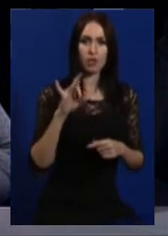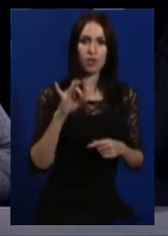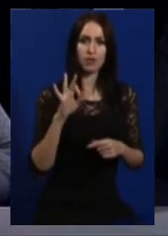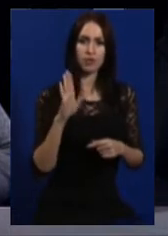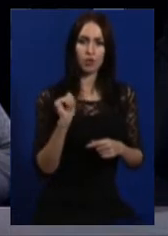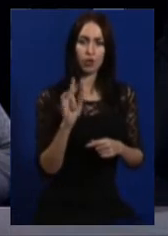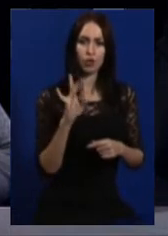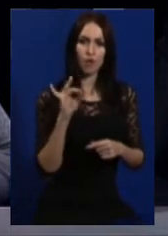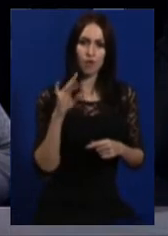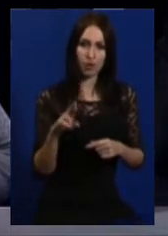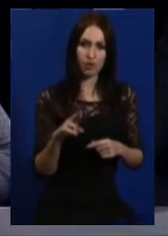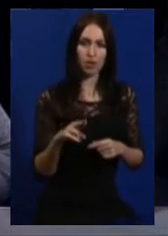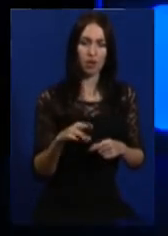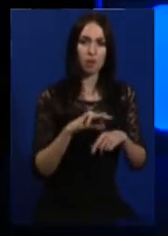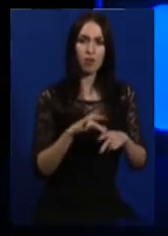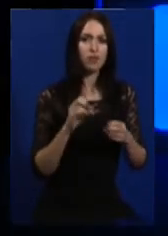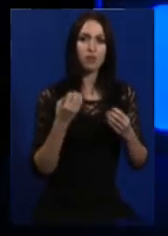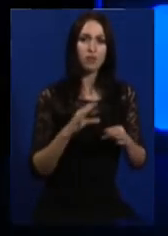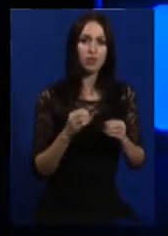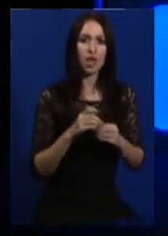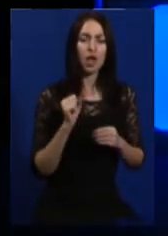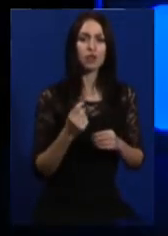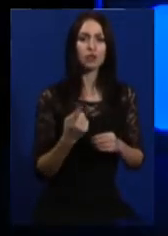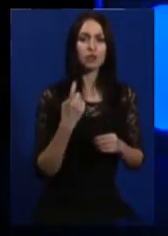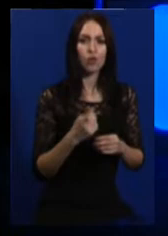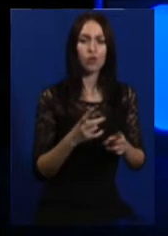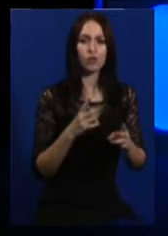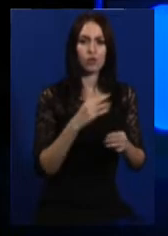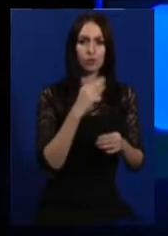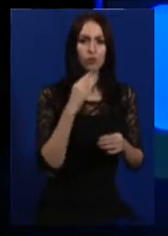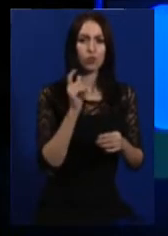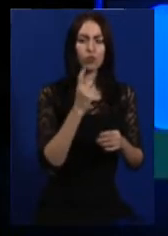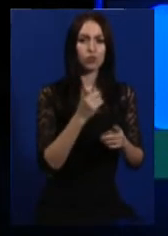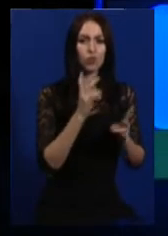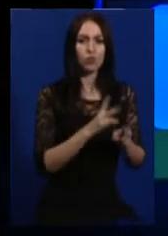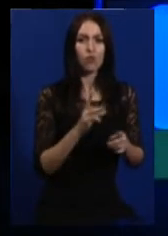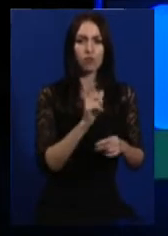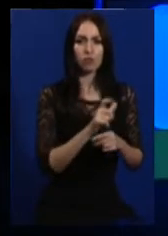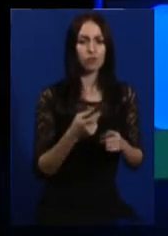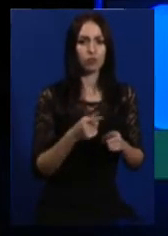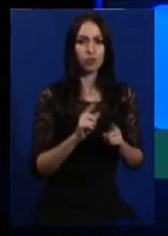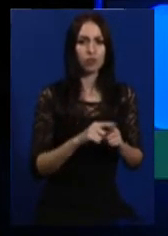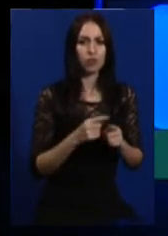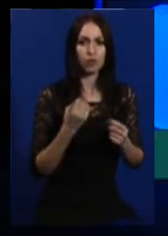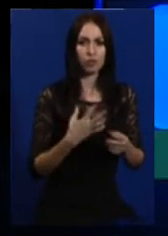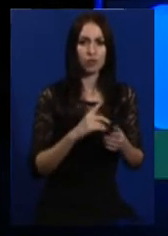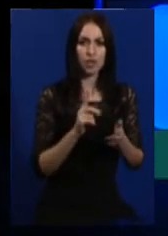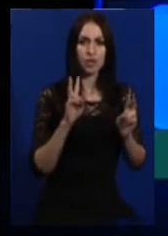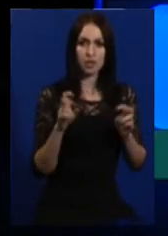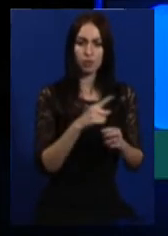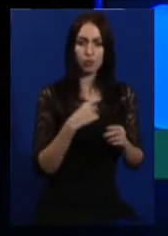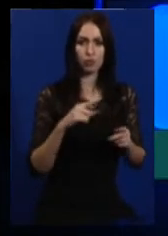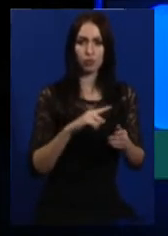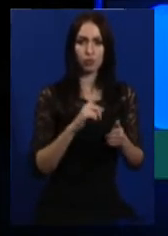не просто десятки и сотни раненых людей и это эта тема которую мы подняли еще год назад